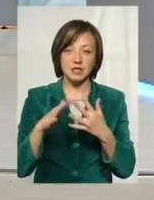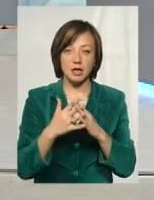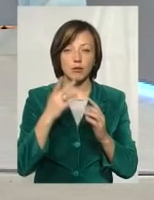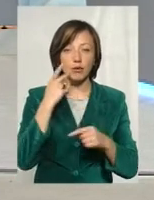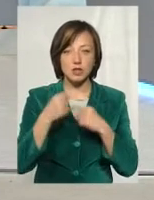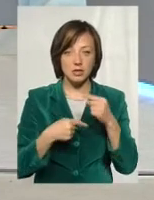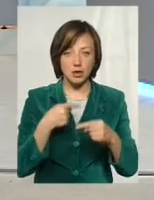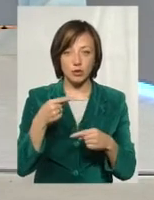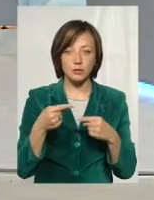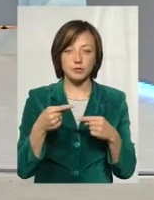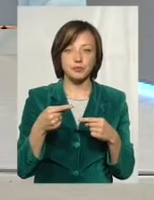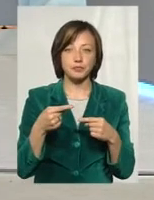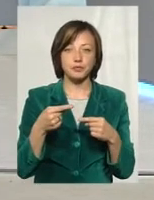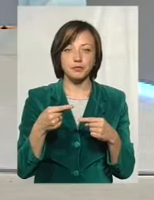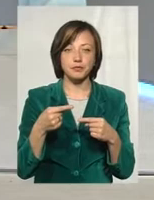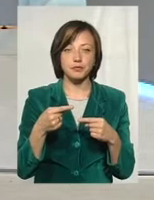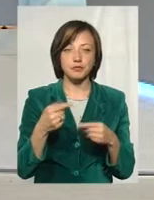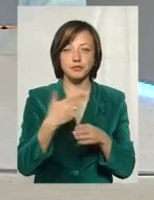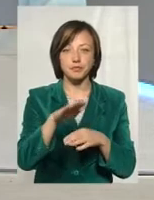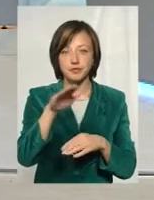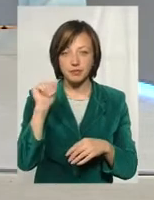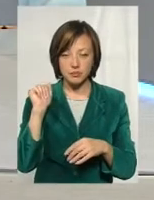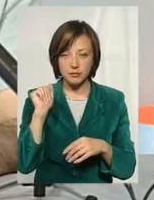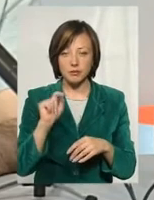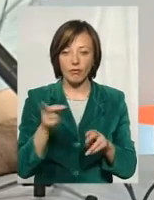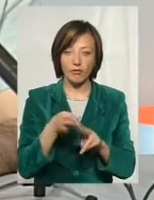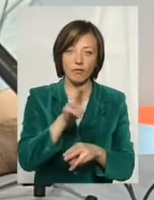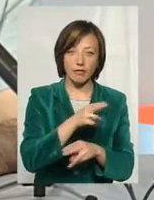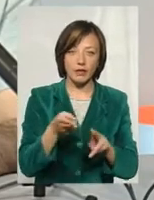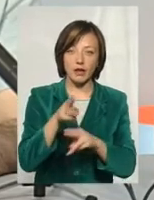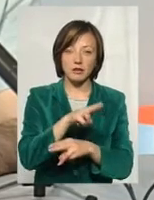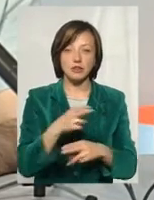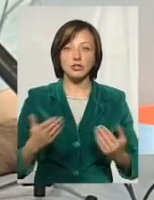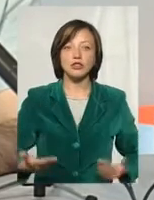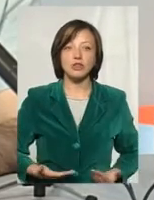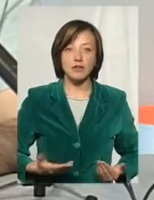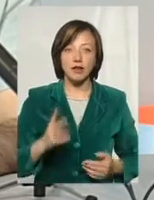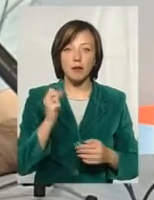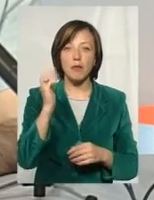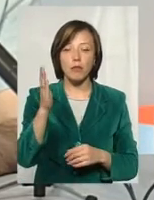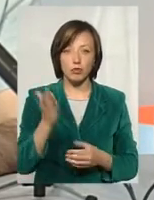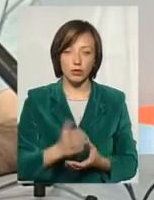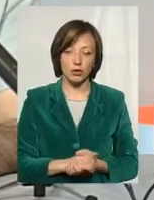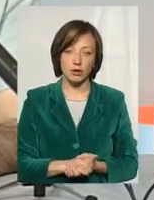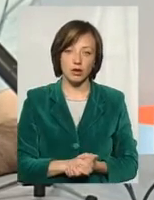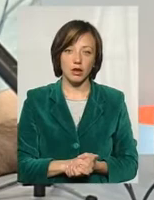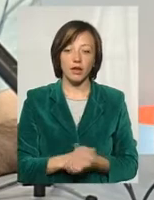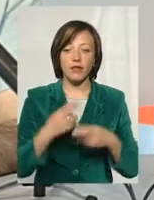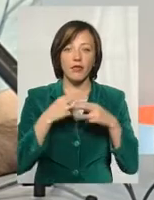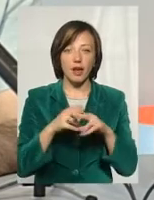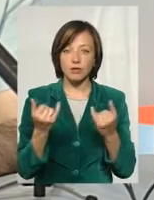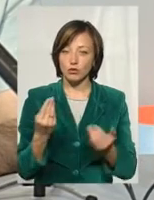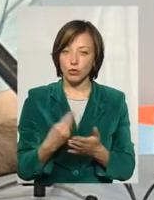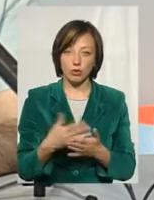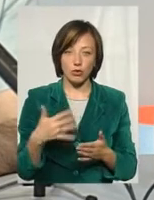постійно бере кредити, щоб перекривати і, скажімо, живе на майбутнє. Техніка сьогодні